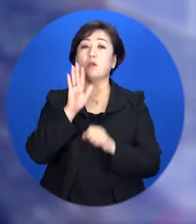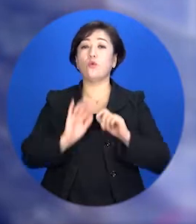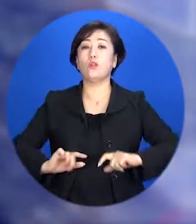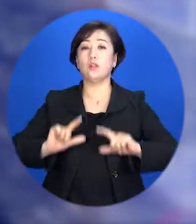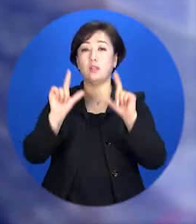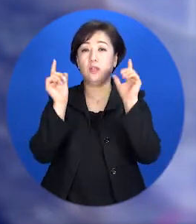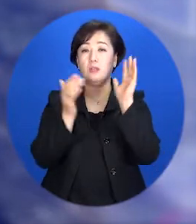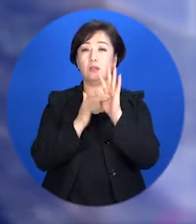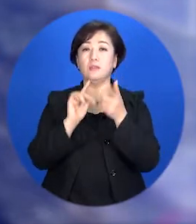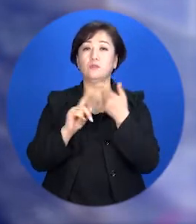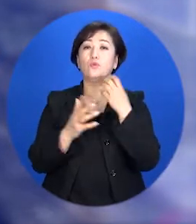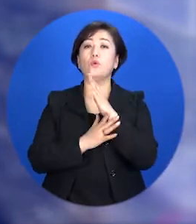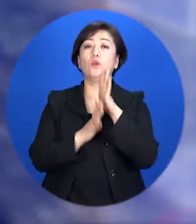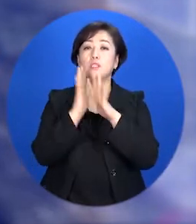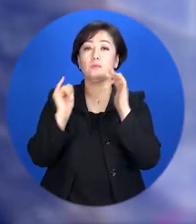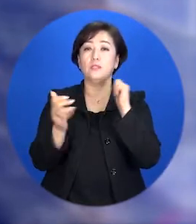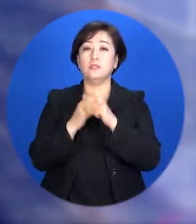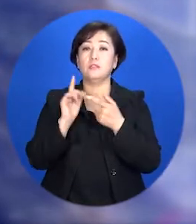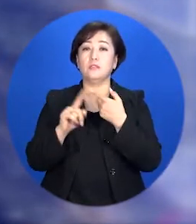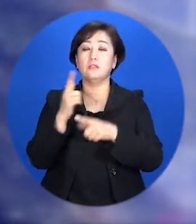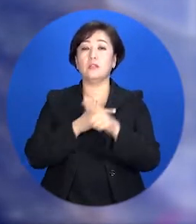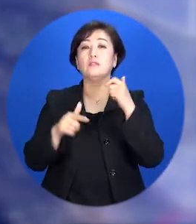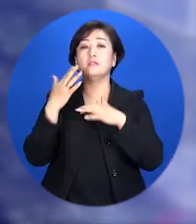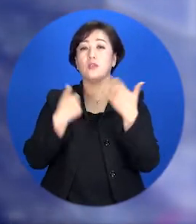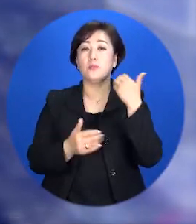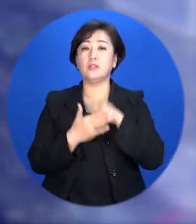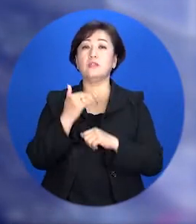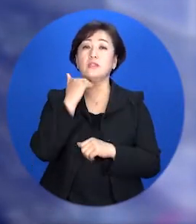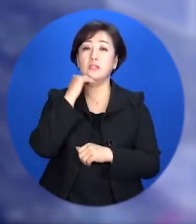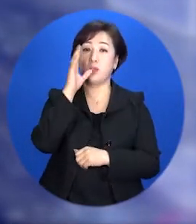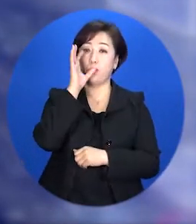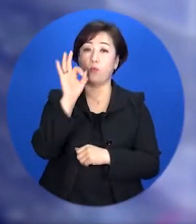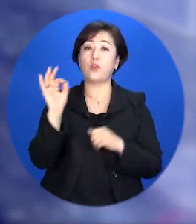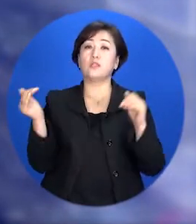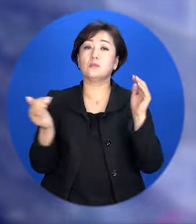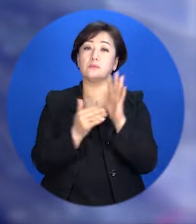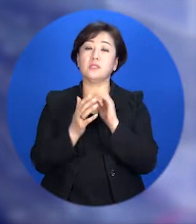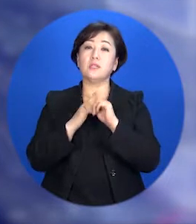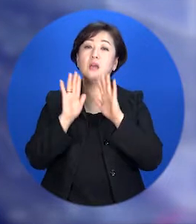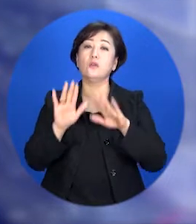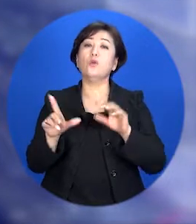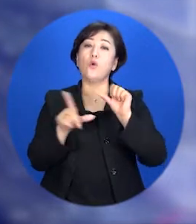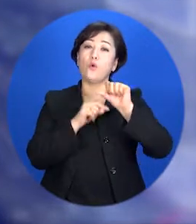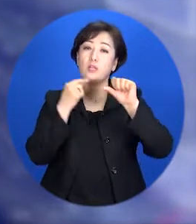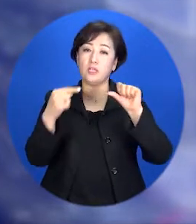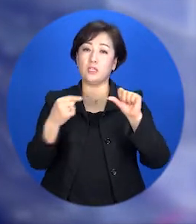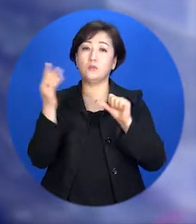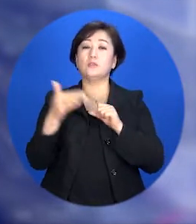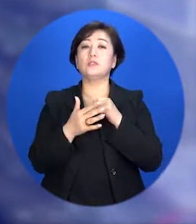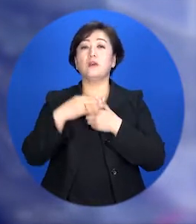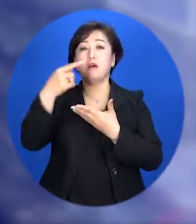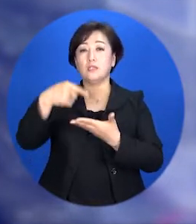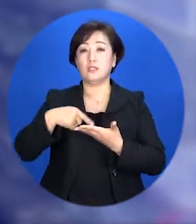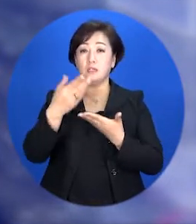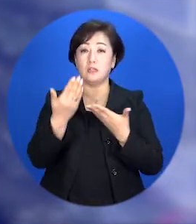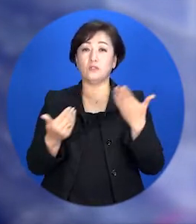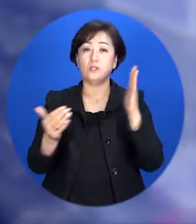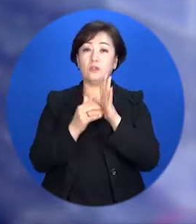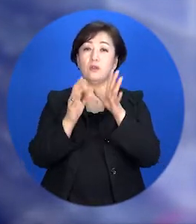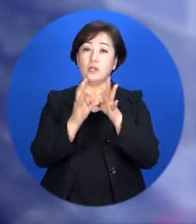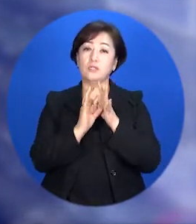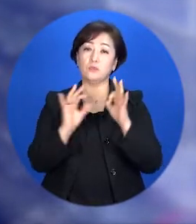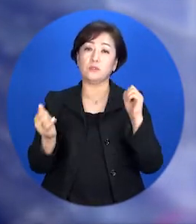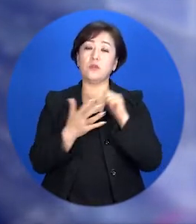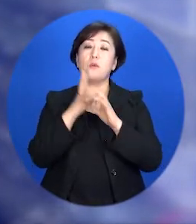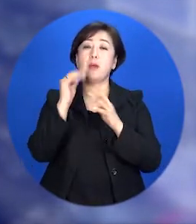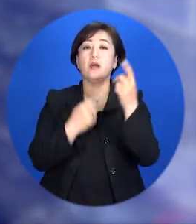시민 여러분의 참신하고 위트 있는 영상을 기대해 보겠습니다. 오는 5월 1일부터 접수가 가능하니 관심 있는